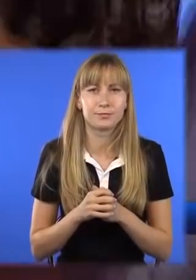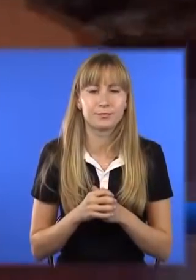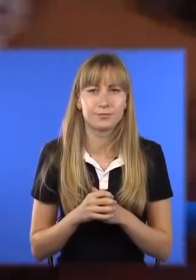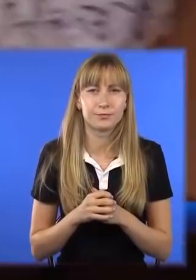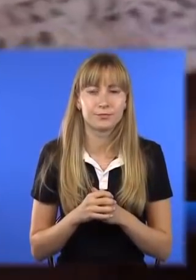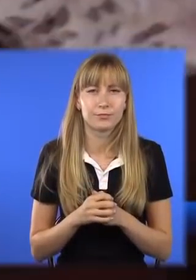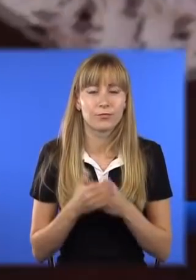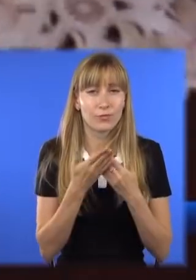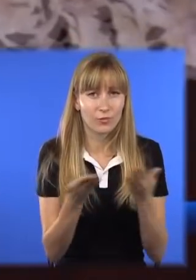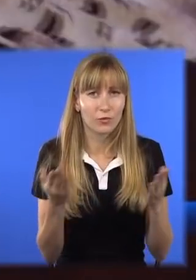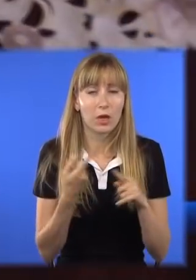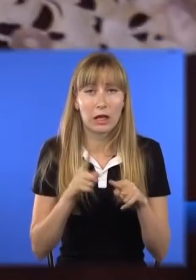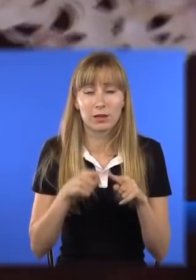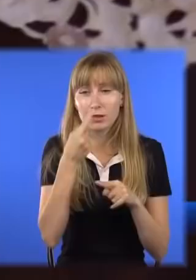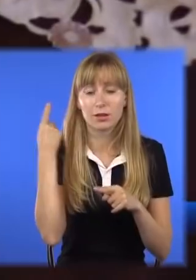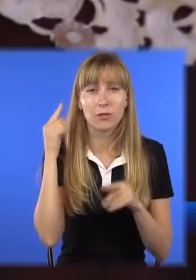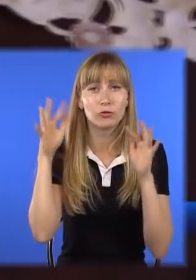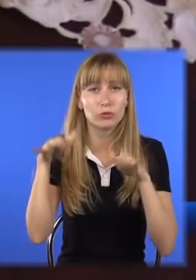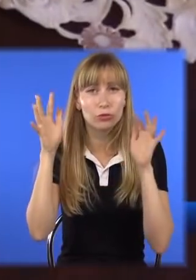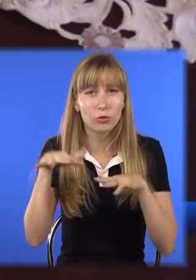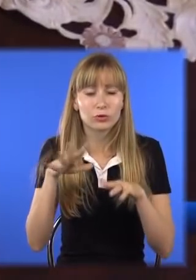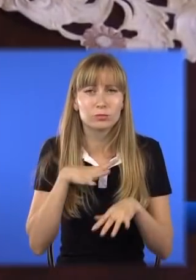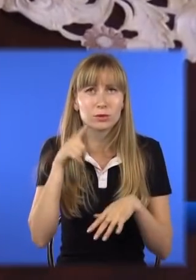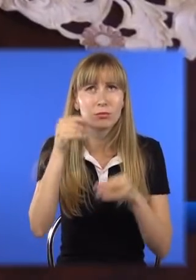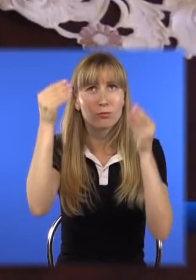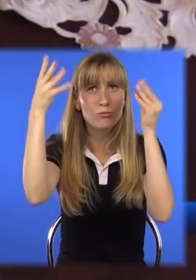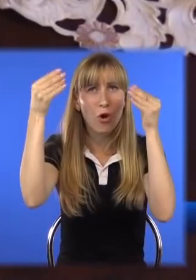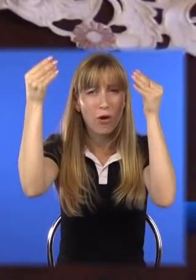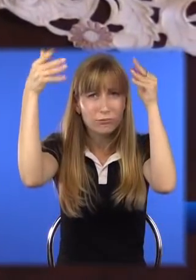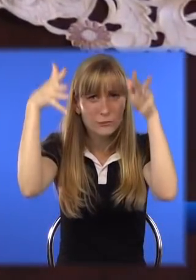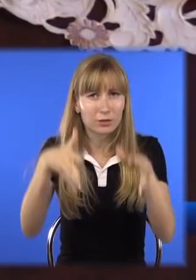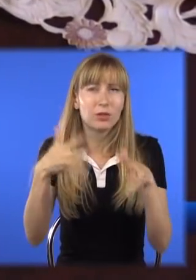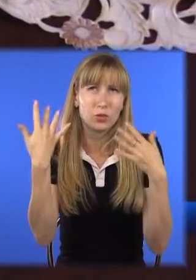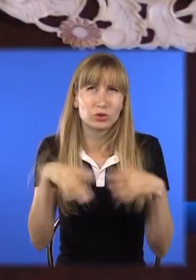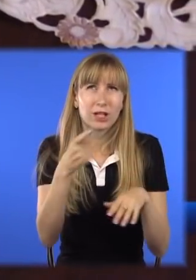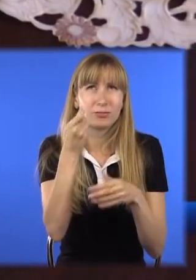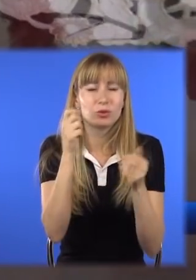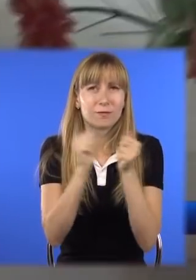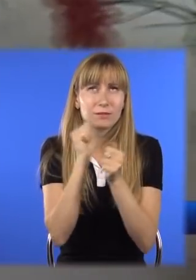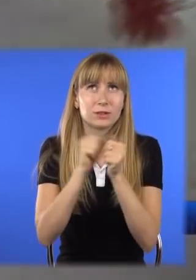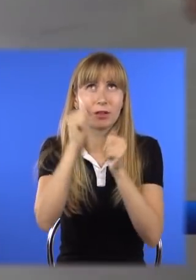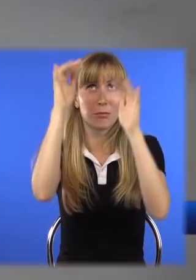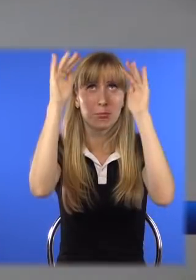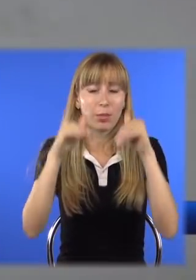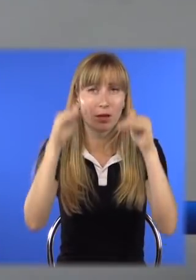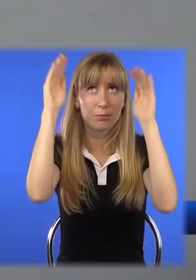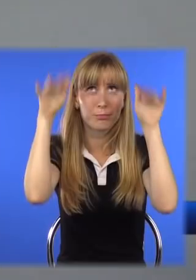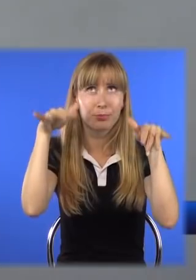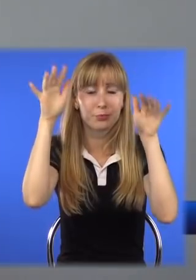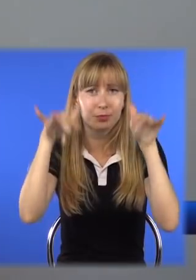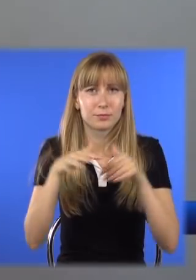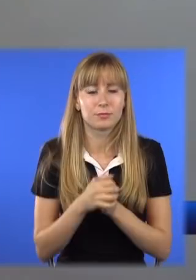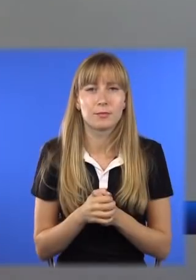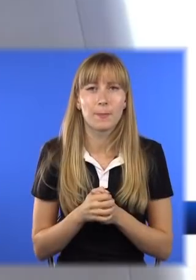Оце останній дощ ішов, то теж воно промокло, висохло вже, підсохло і падає. Тиньк, що сиплеться на